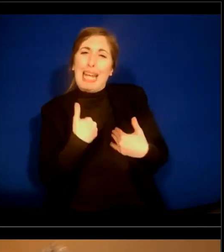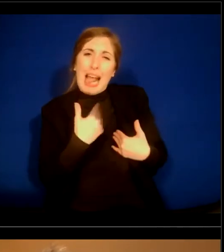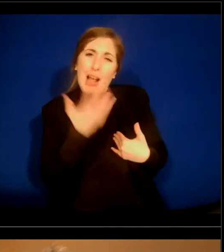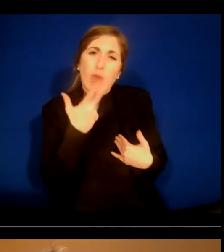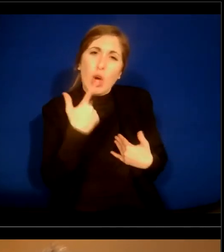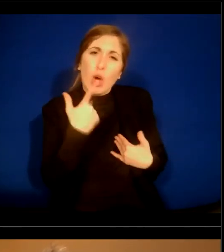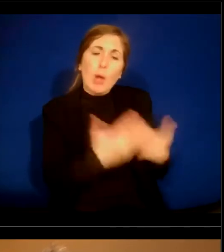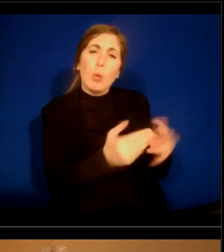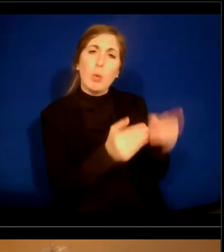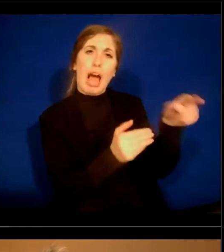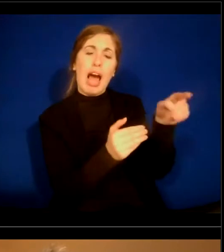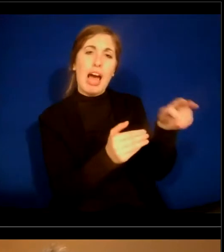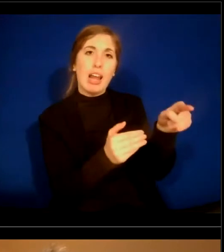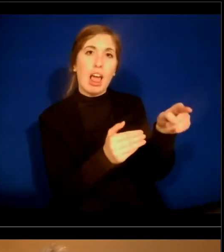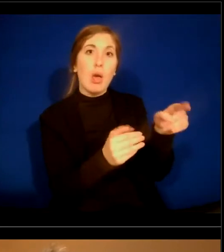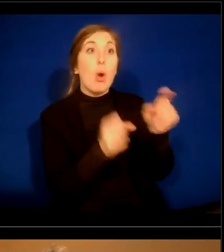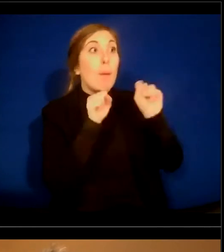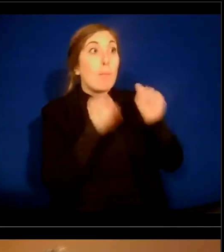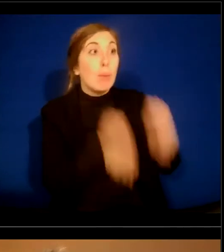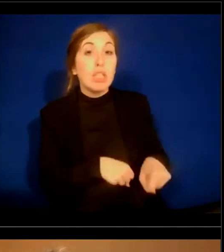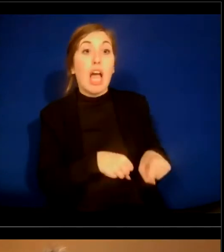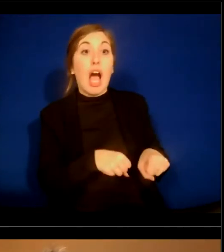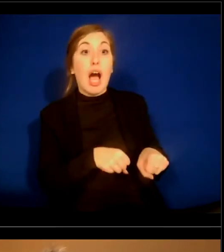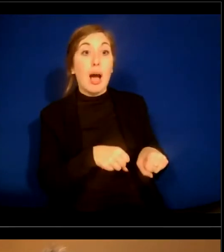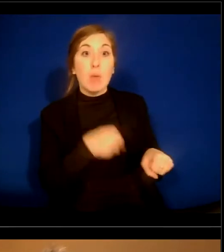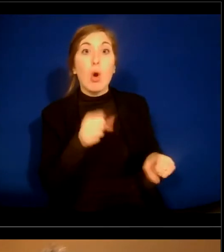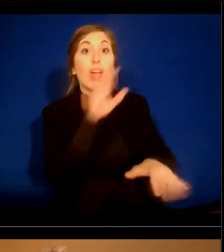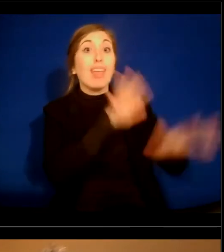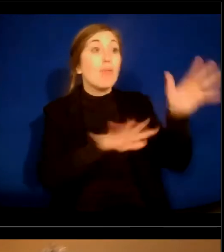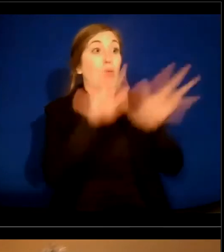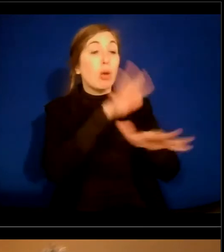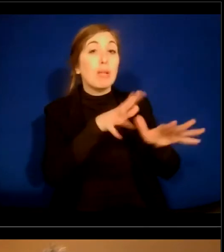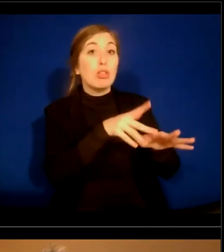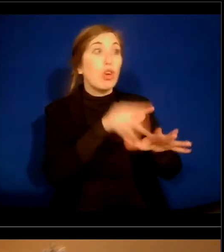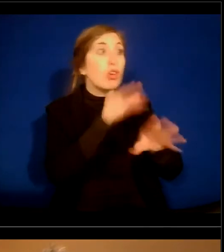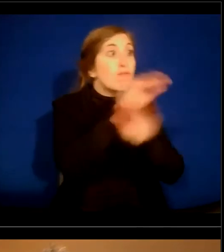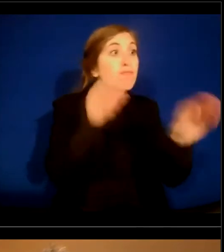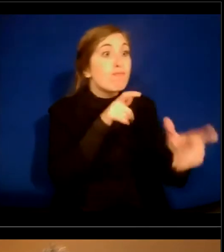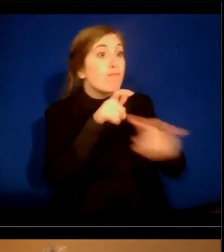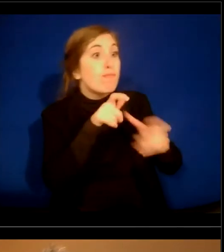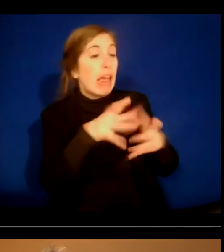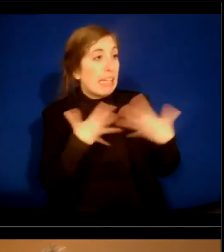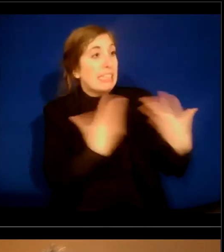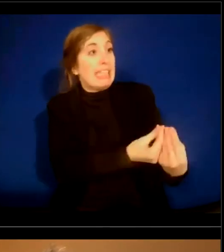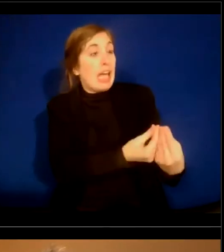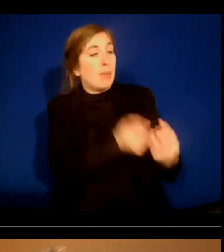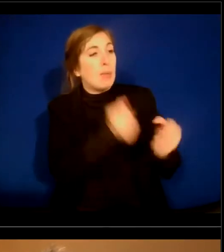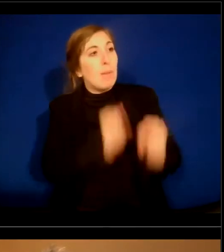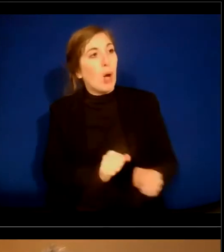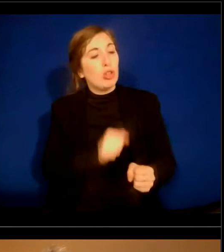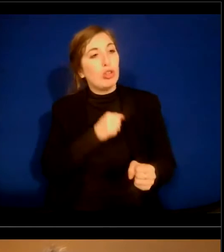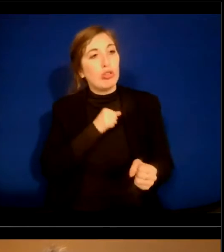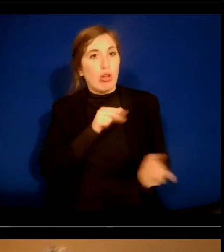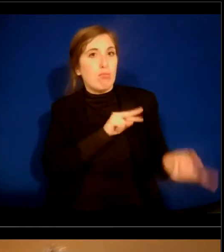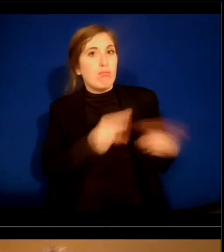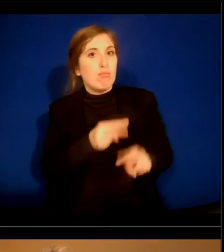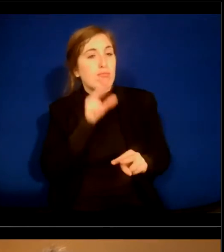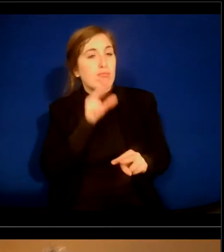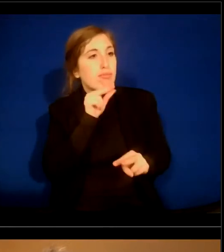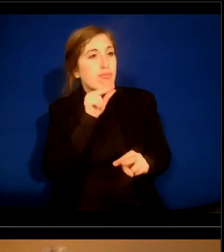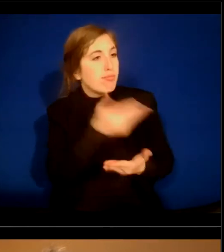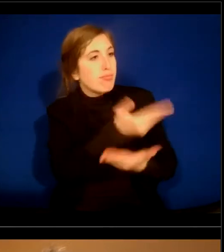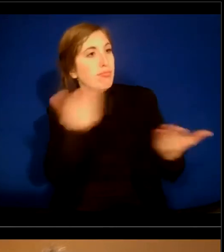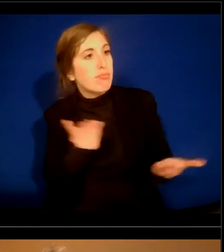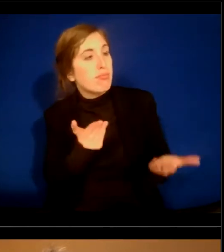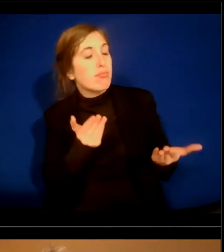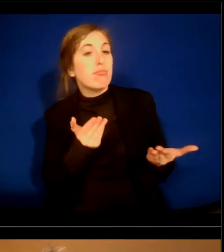e possiamo fare questa raccolta di informazioni insieme, posso essere un canale per te per parlare con più persone, e infatti